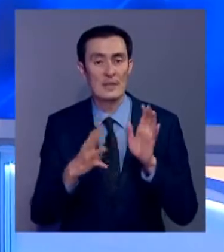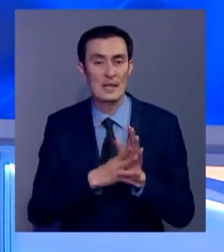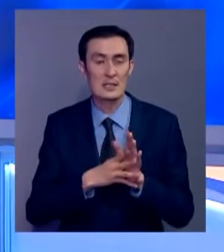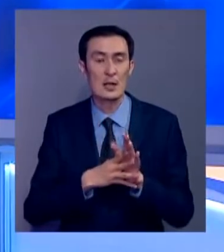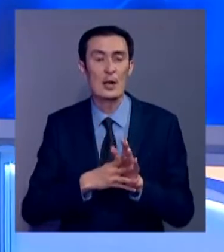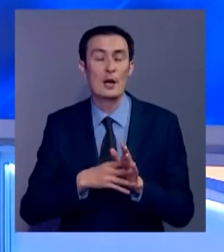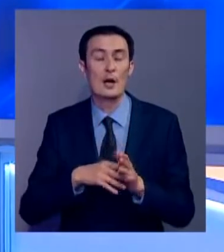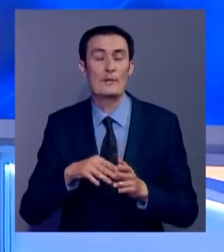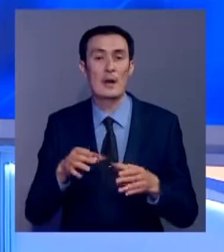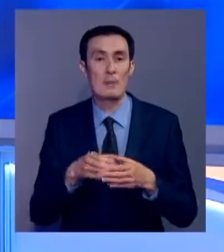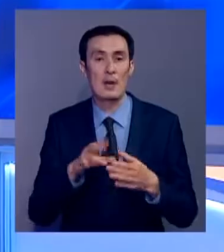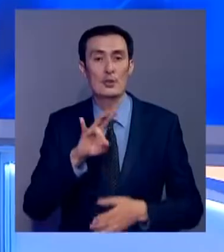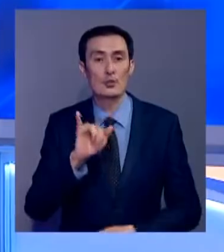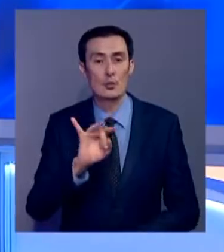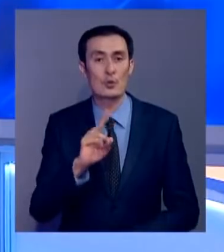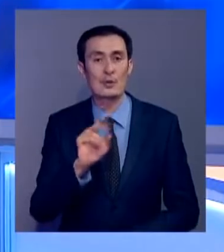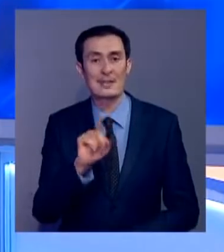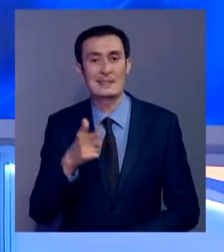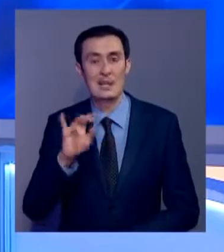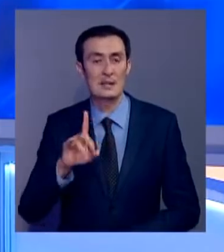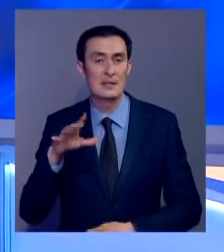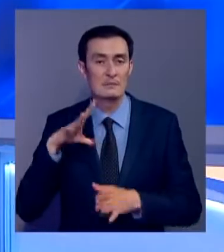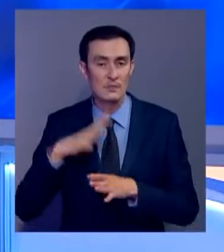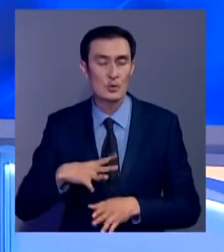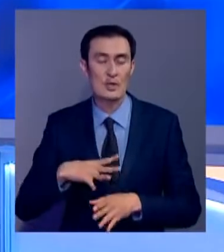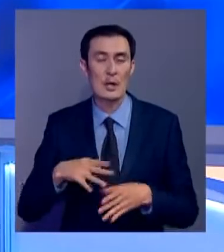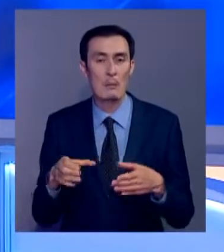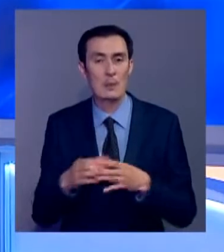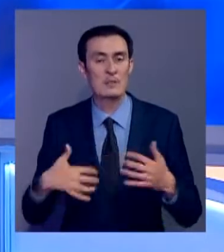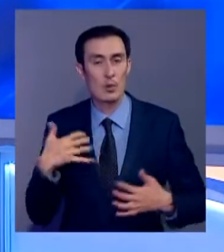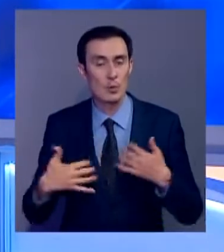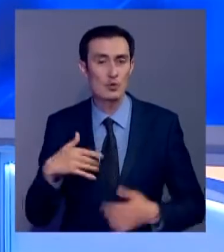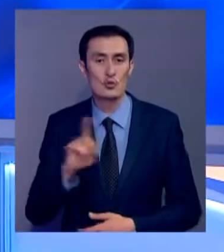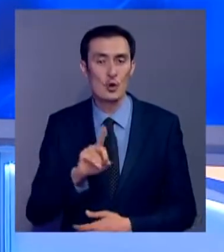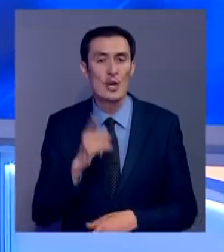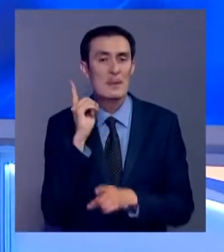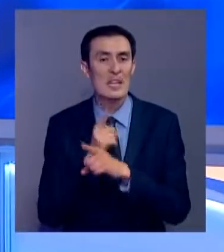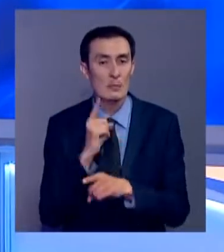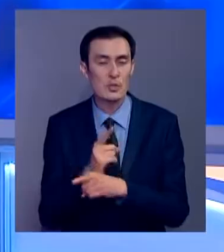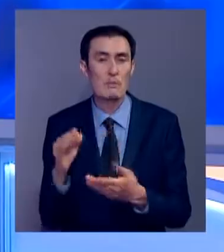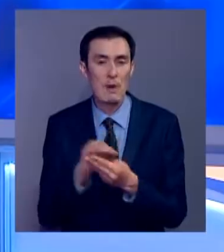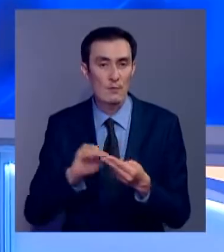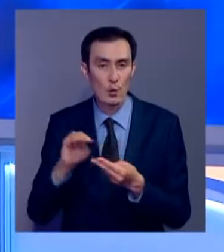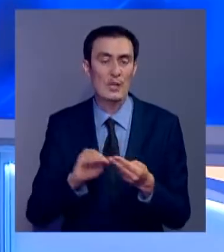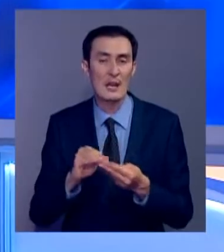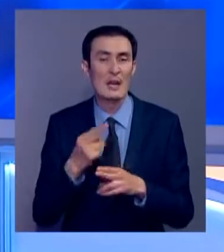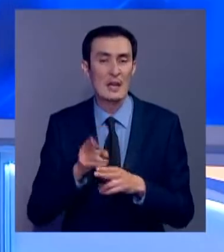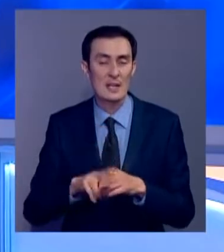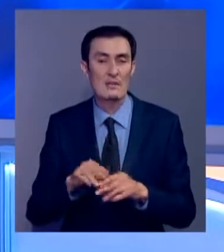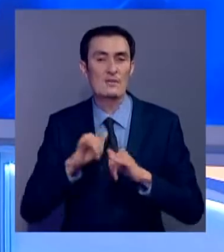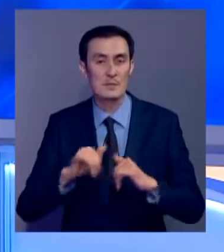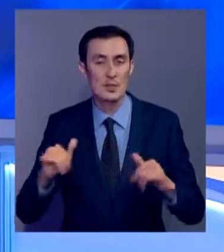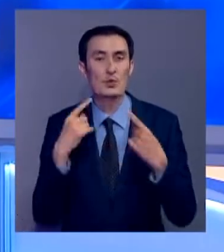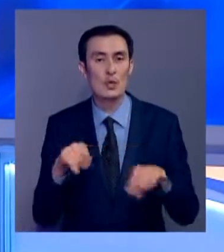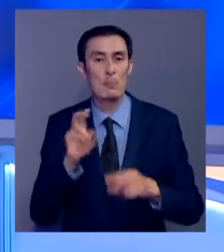рудника Нурказган заставила власти региона всерьез обеспокоиться тем, чтобы не допустить повторения этого сценария на